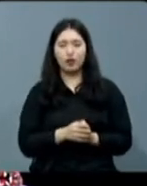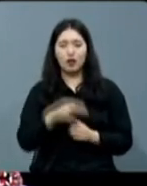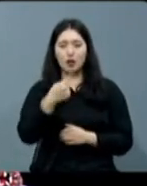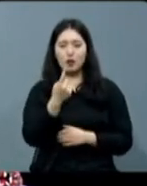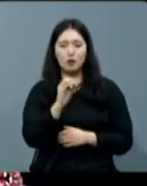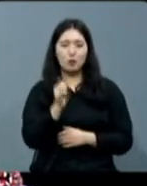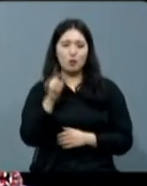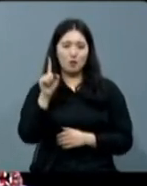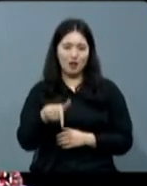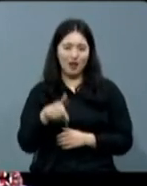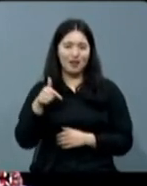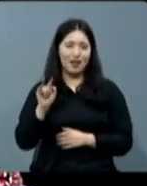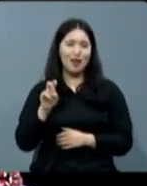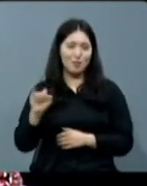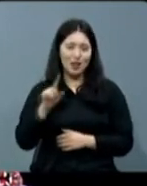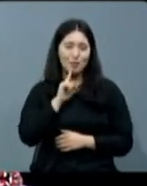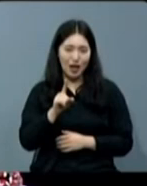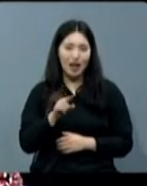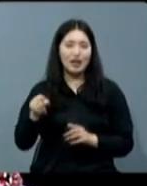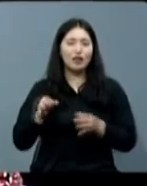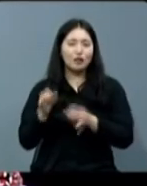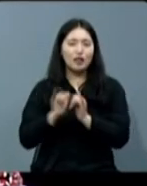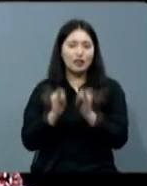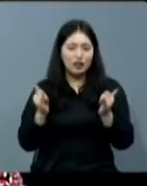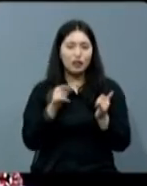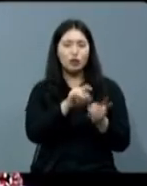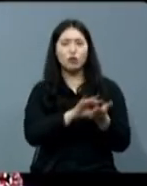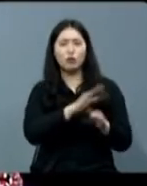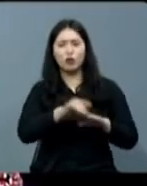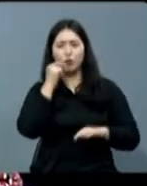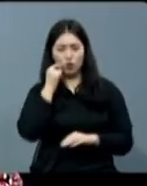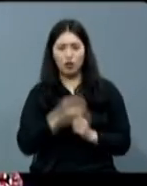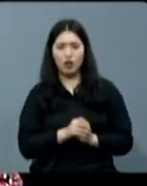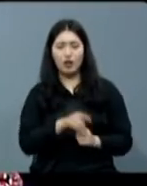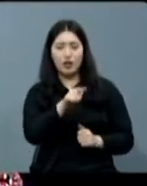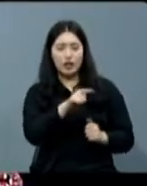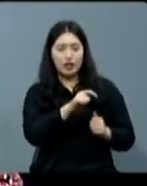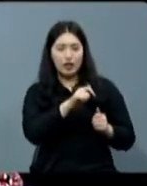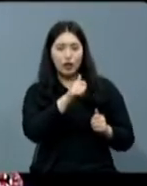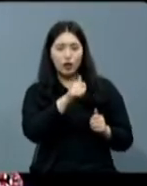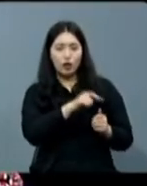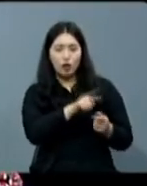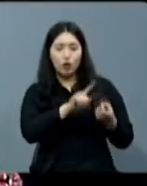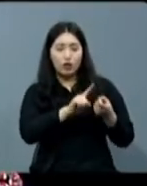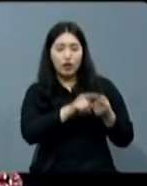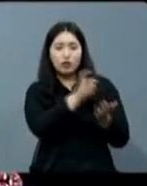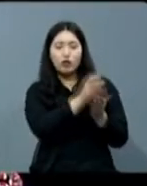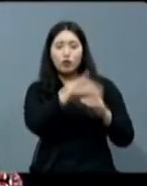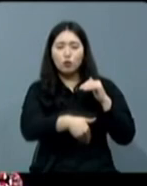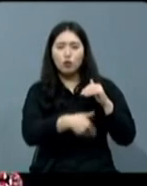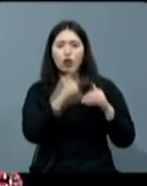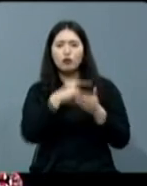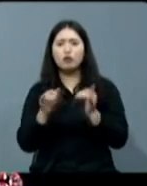개미 투자자들은 사실 이 공매도 제도 이용을 못합니다. 공매도 제도에 희생자가 되죠. 그래서